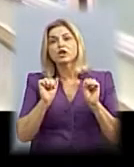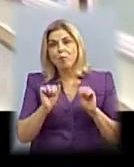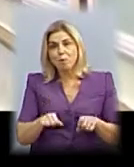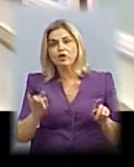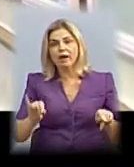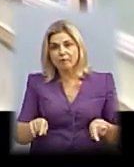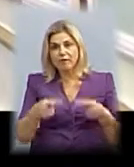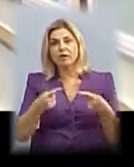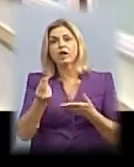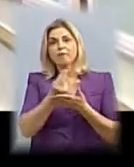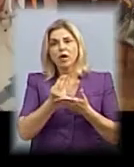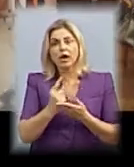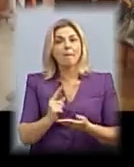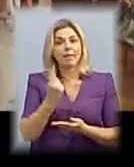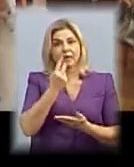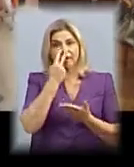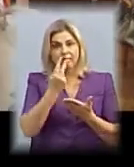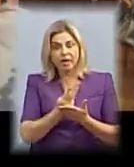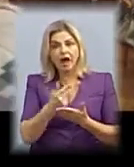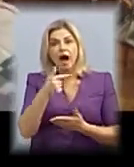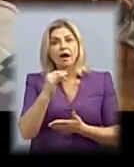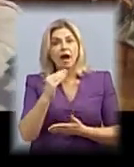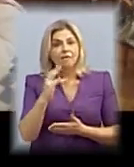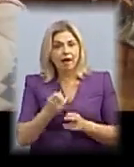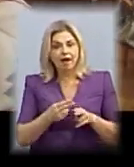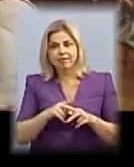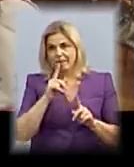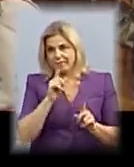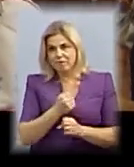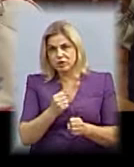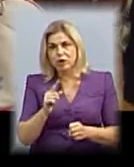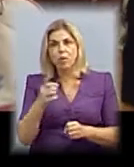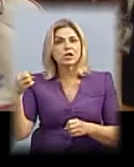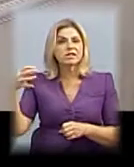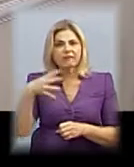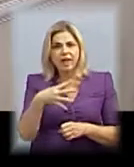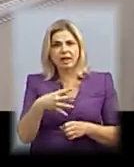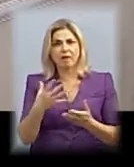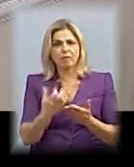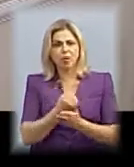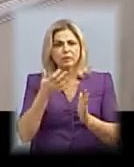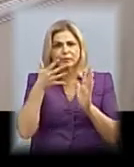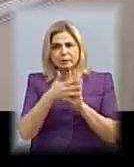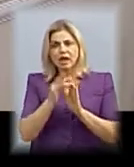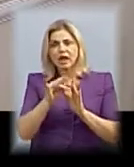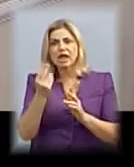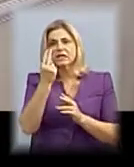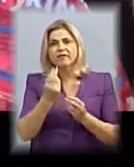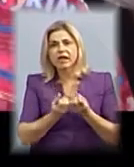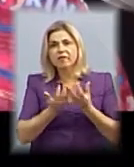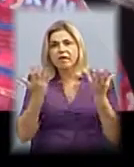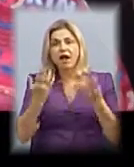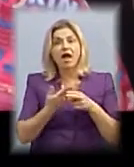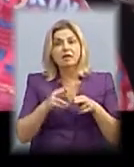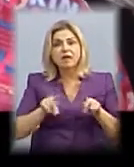повернути полотнам первинний вигляд, то з графікою це неможливо. Тому що світло впливає, вицвітає папір, вицвітають фарби, і це вже не